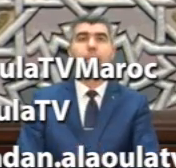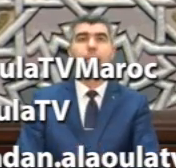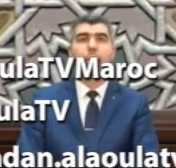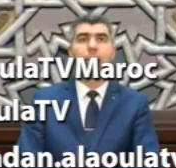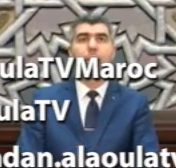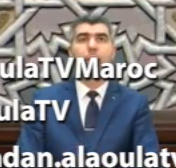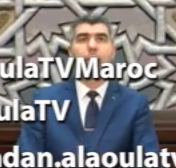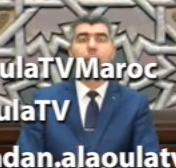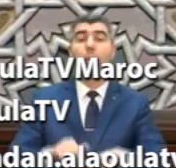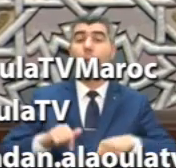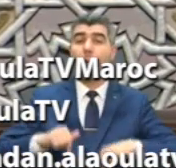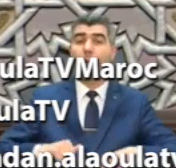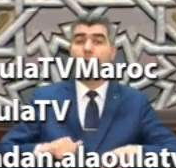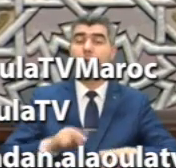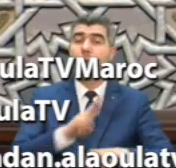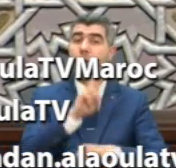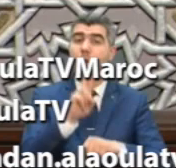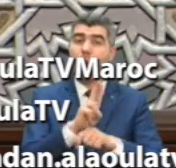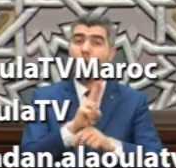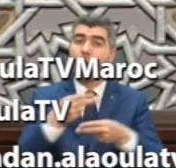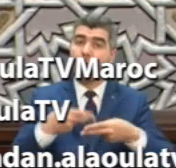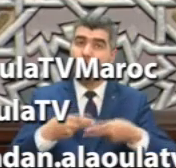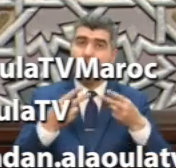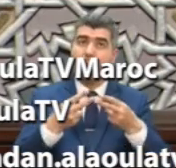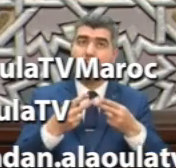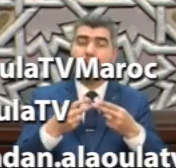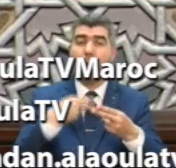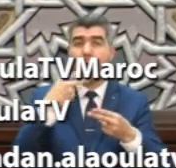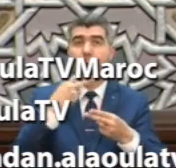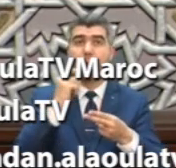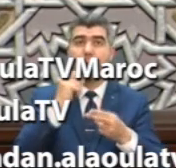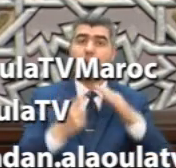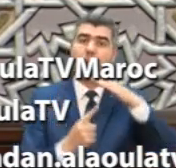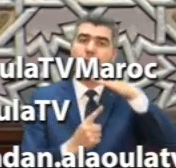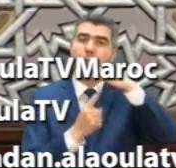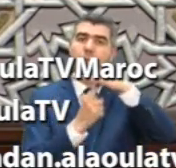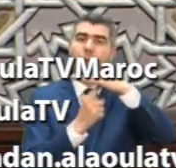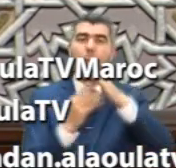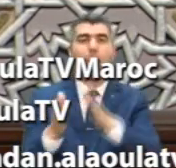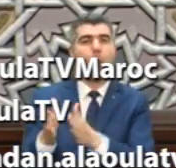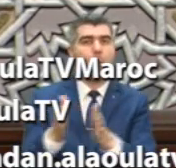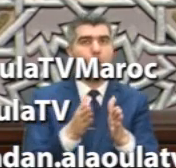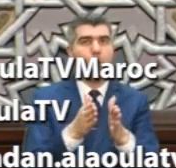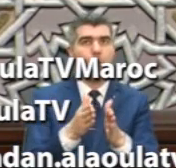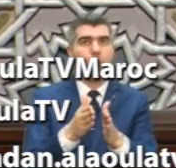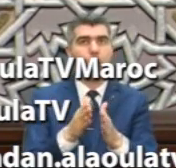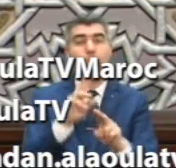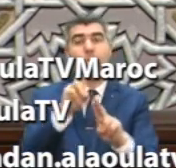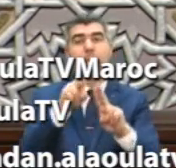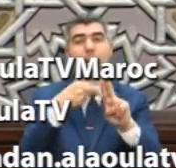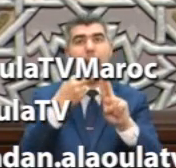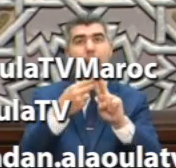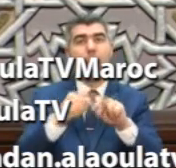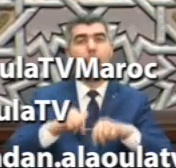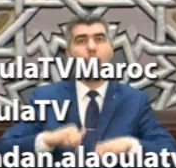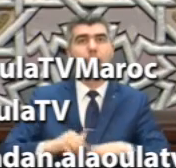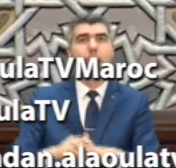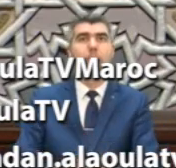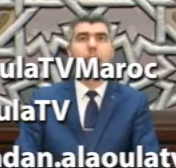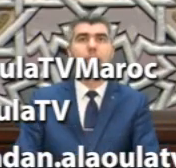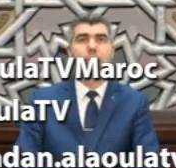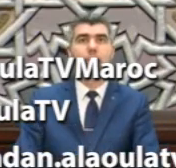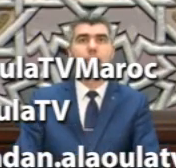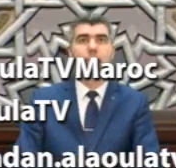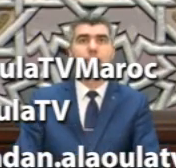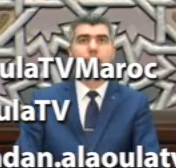السؤال موجه للسيده الوزيره اللي بغى يهضر عنده نقطه نظام. كاينه السيده الوزيره هي اللي غادي تجاوب على هذا السؤال، ما